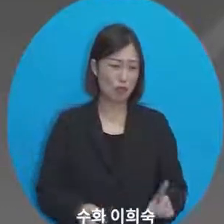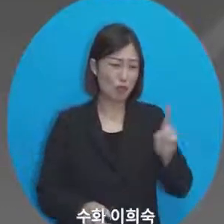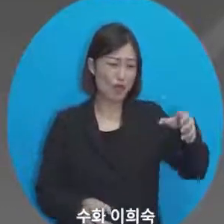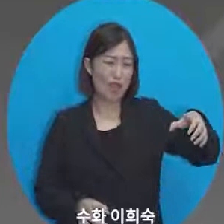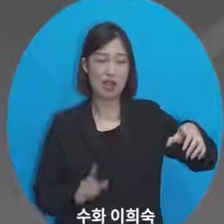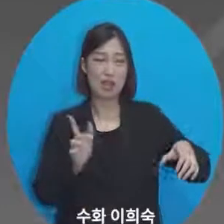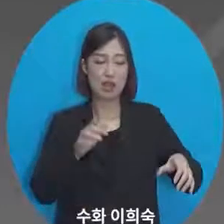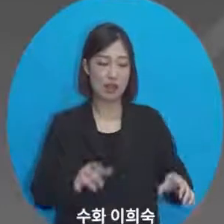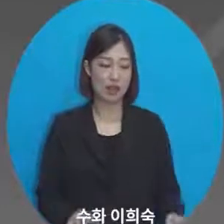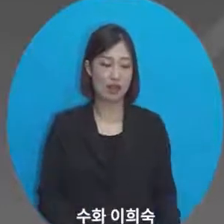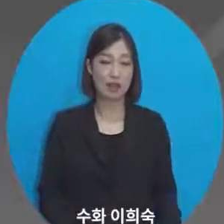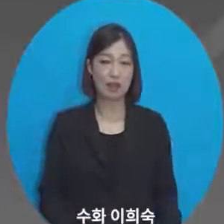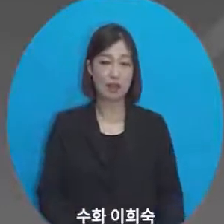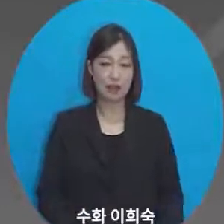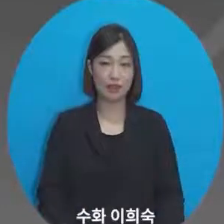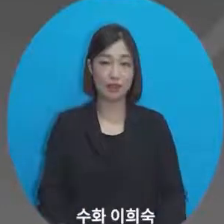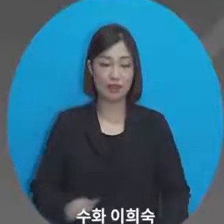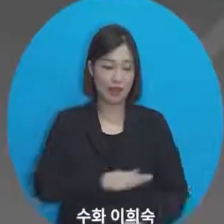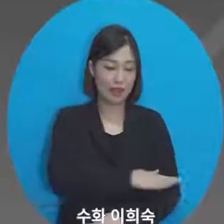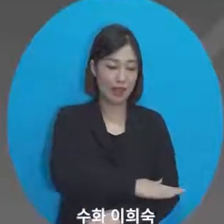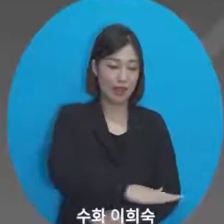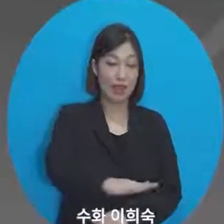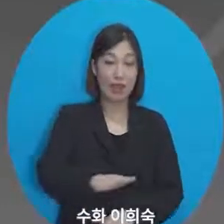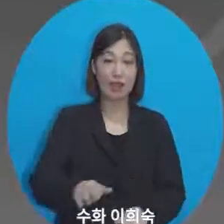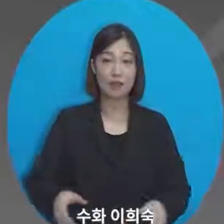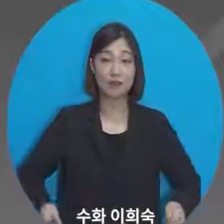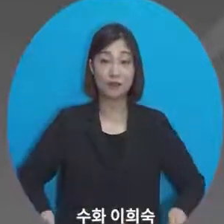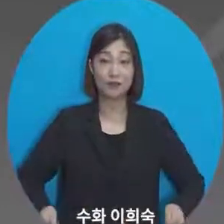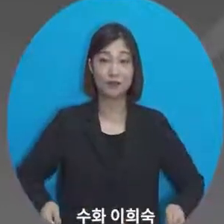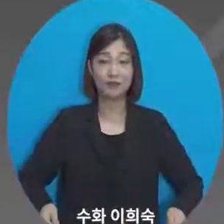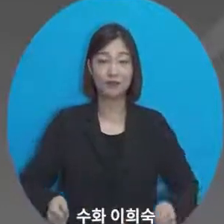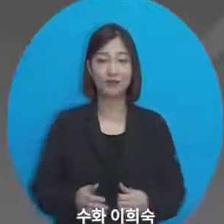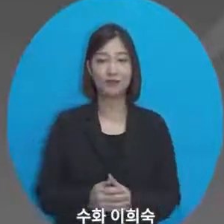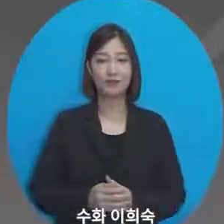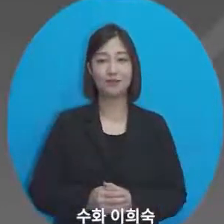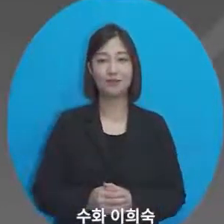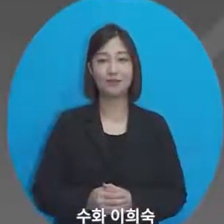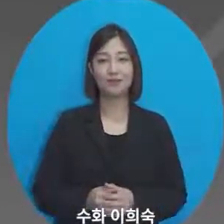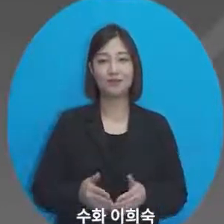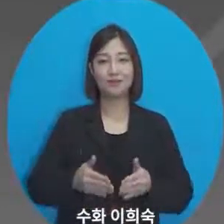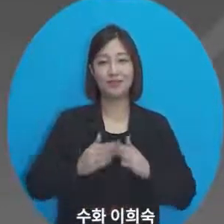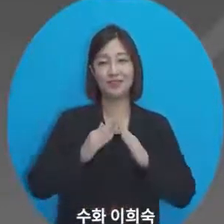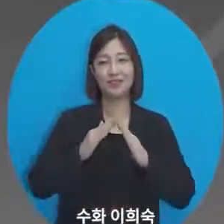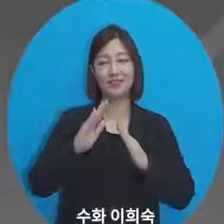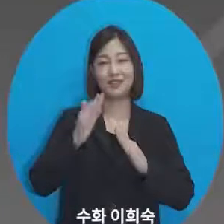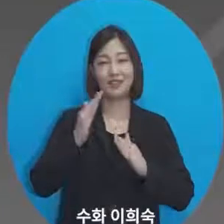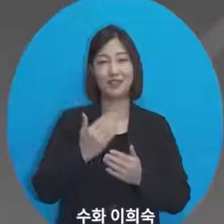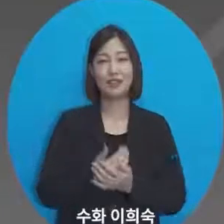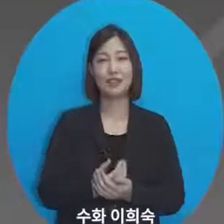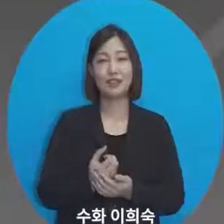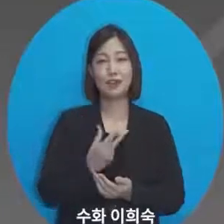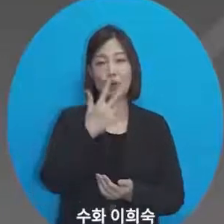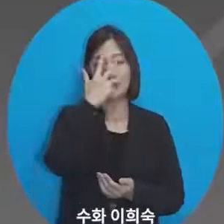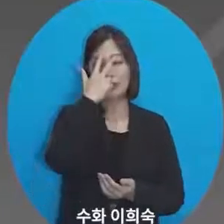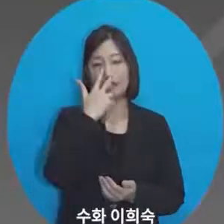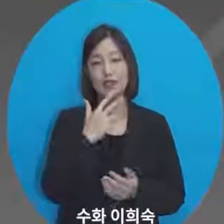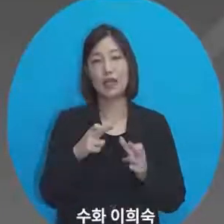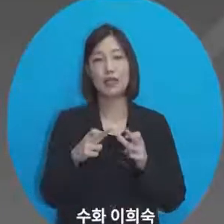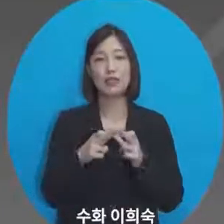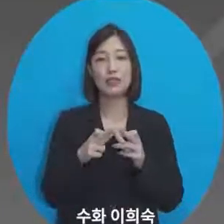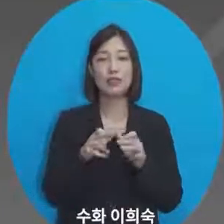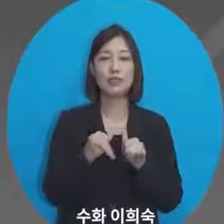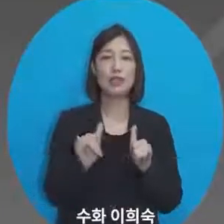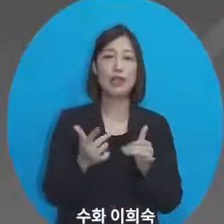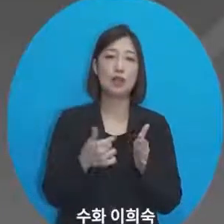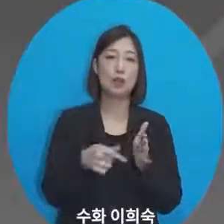그리고 그 조작 버튼 같은 경우는 850 높이로 설치를 해서 시각장애인이 이용하는 조작 버튼